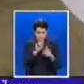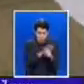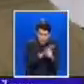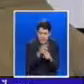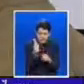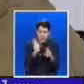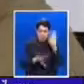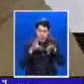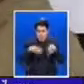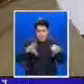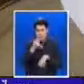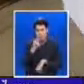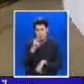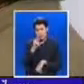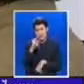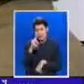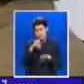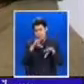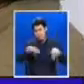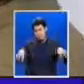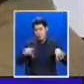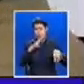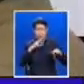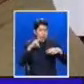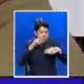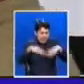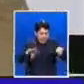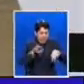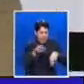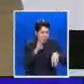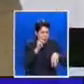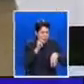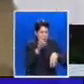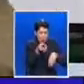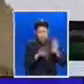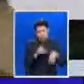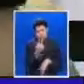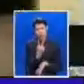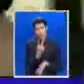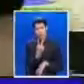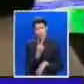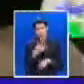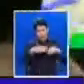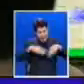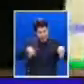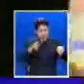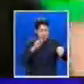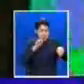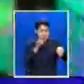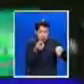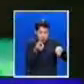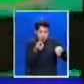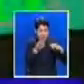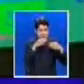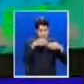มีอยู่ประมาณ31อ่างนะครับสำหรับอ่างที่มีน้ำน้อยเนี่ยก็จะมีอยู่2อ่างด้วยกันก็คือที่อ่างแม่กว